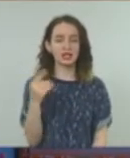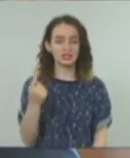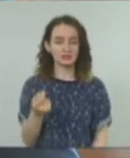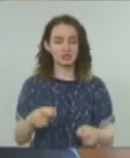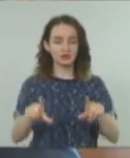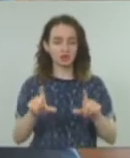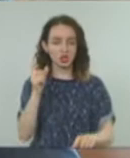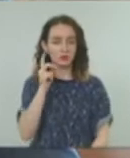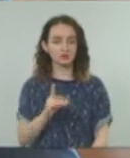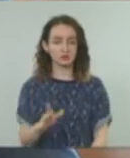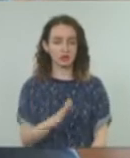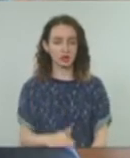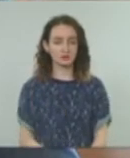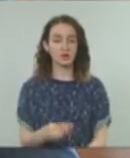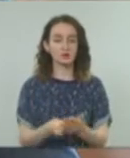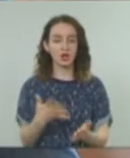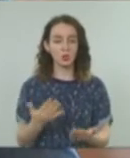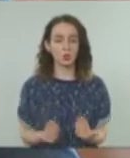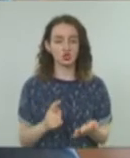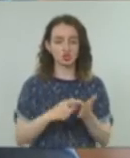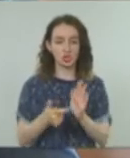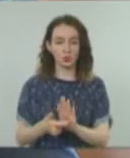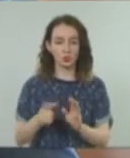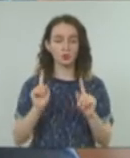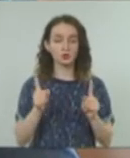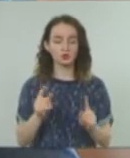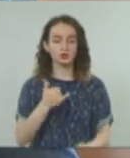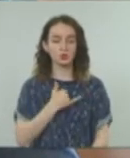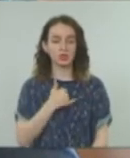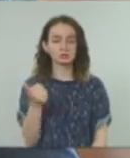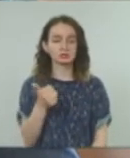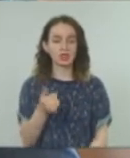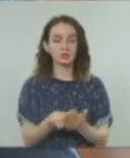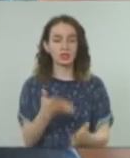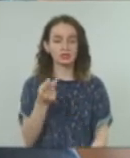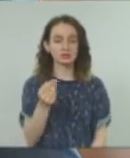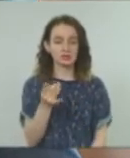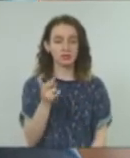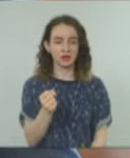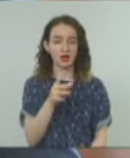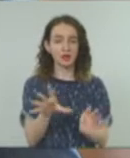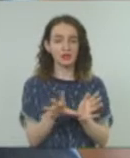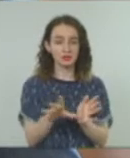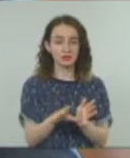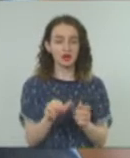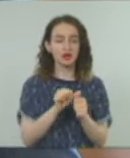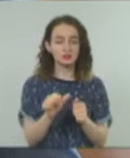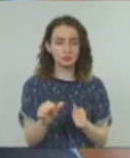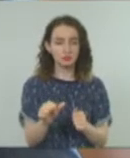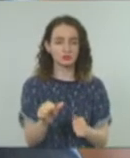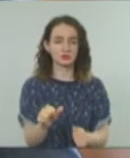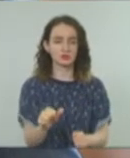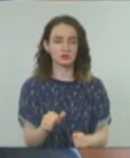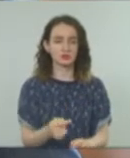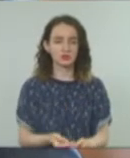завышены. Это дорогое жилье, потому что у нас самые дорогие цены энерготарифы. Особенно тепло – это самая глобальная